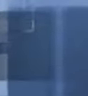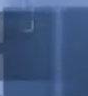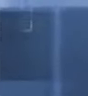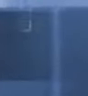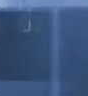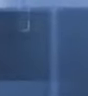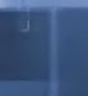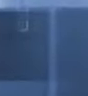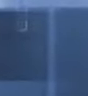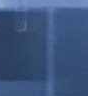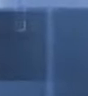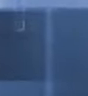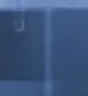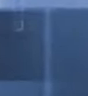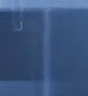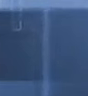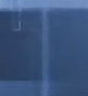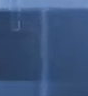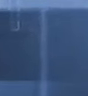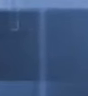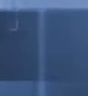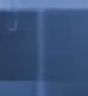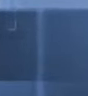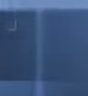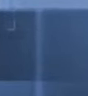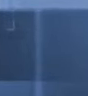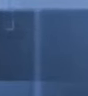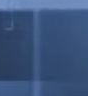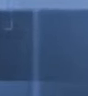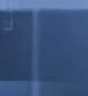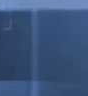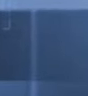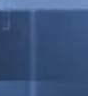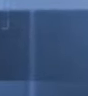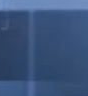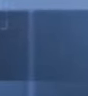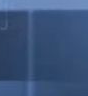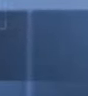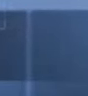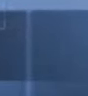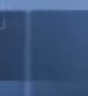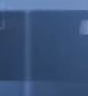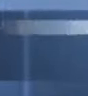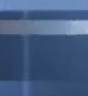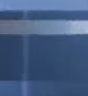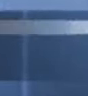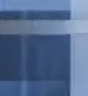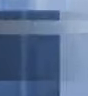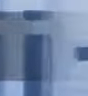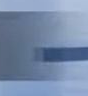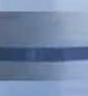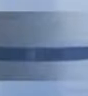Назарларыңызда бейсенбі қазанның 5-ші жұлдызына болжаған ауарай мәліметі. Облыс аумағында күн ашық, сынап бағанасы күндіз